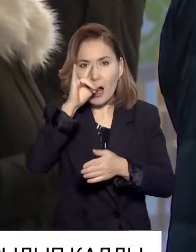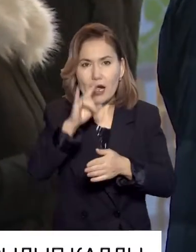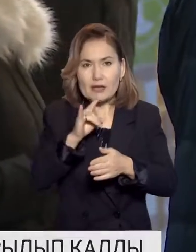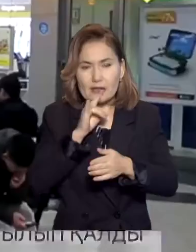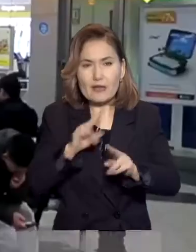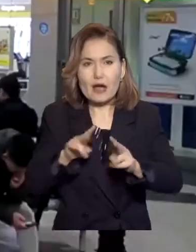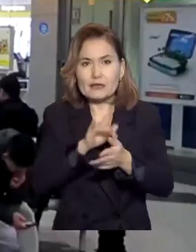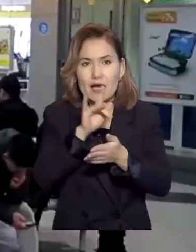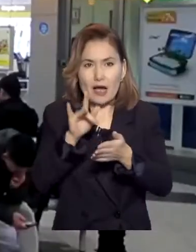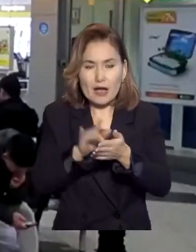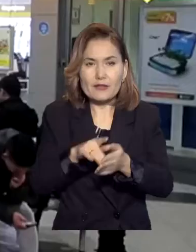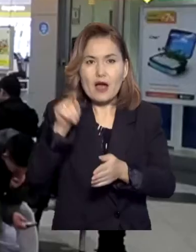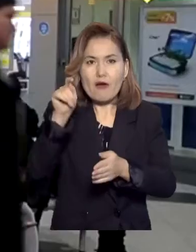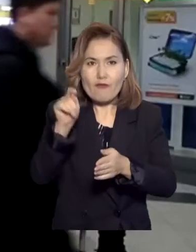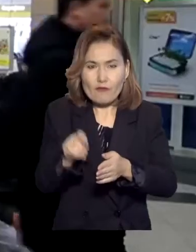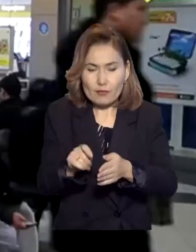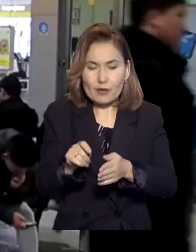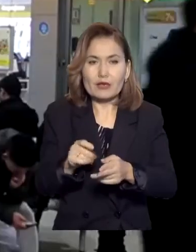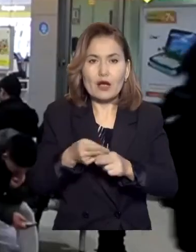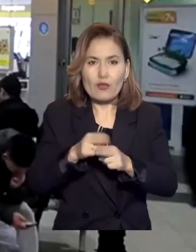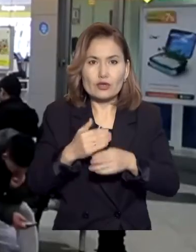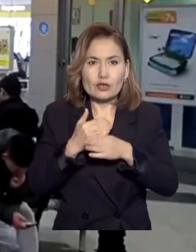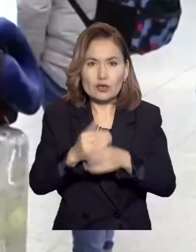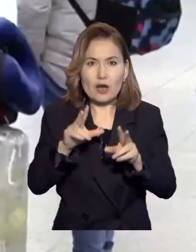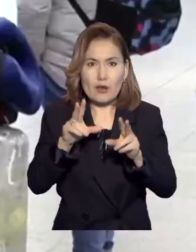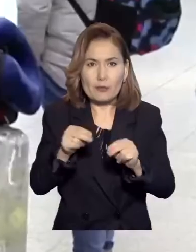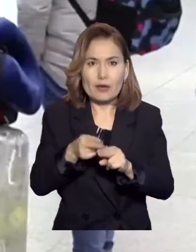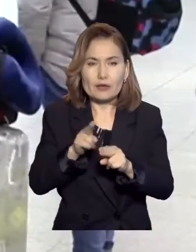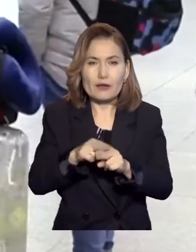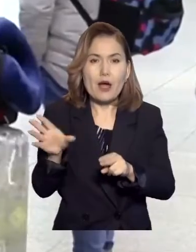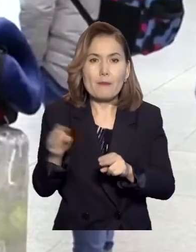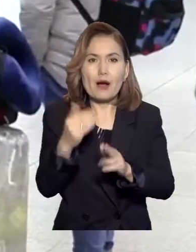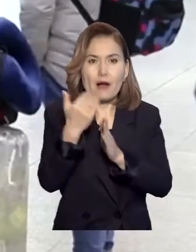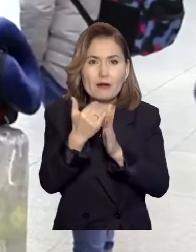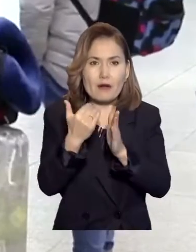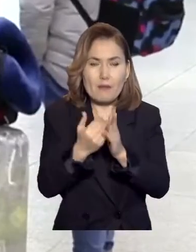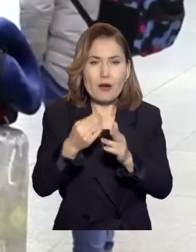Нұр-Сұлтан арқылы жеткізілетінін мәлімдеді. Оларды жеткізу кестесі әзірленіп қойылған.